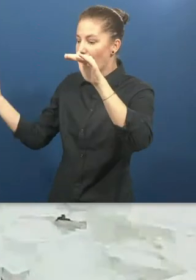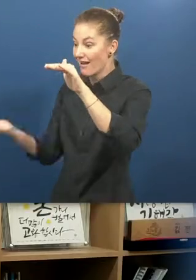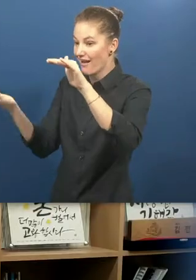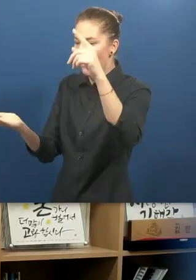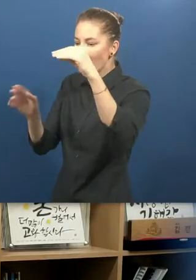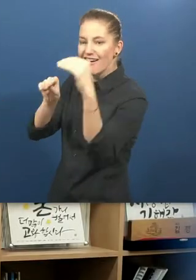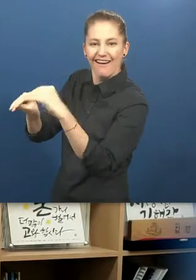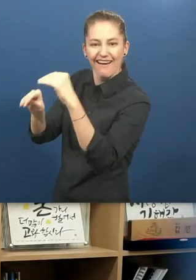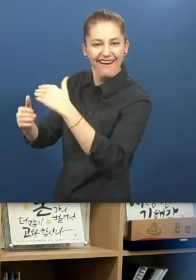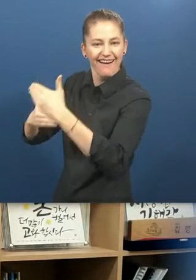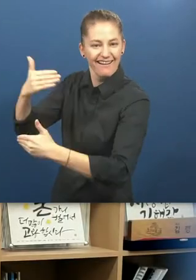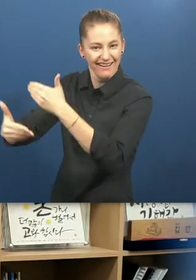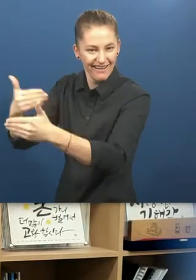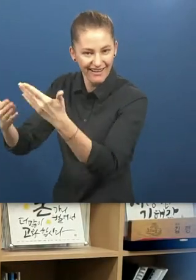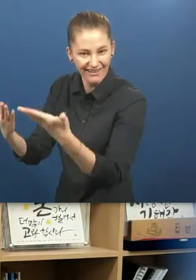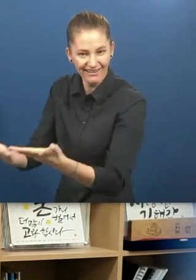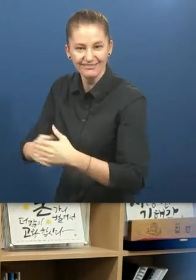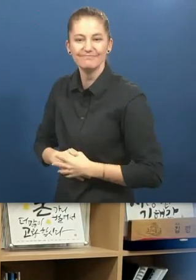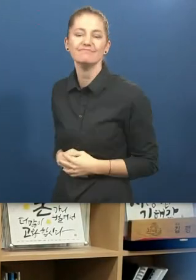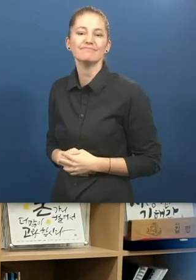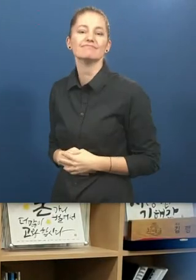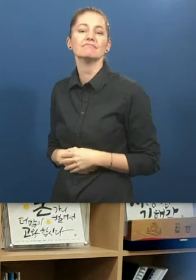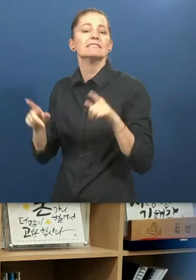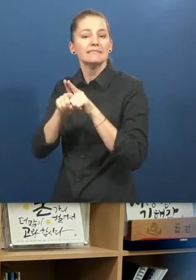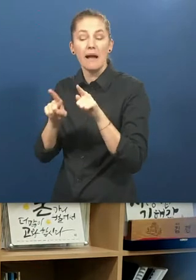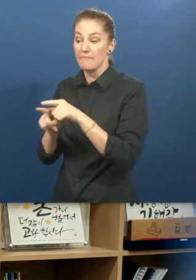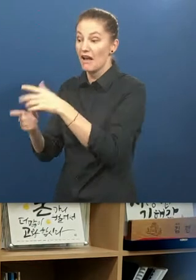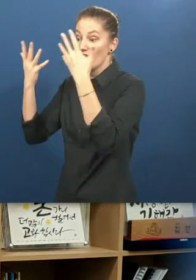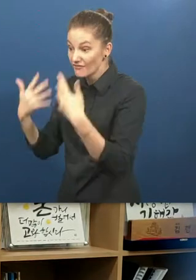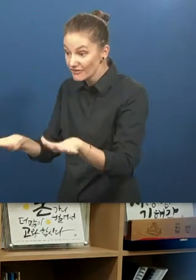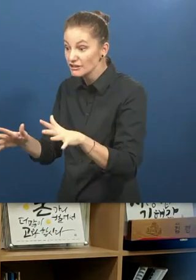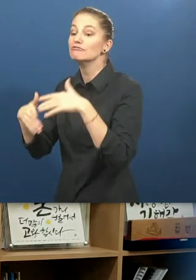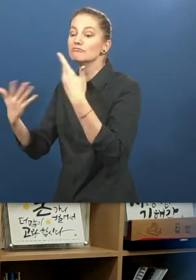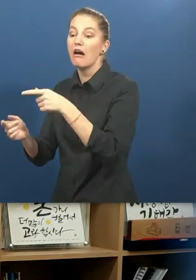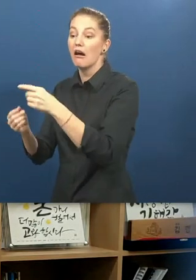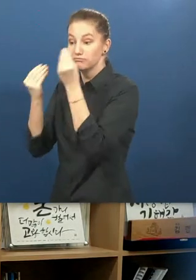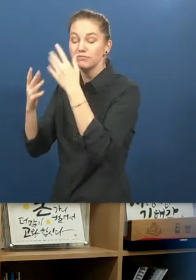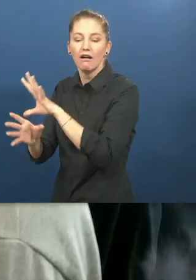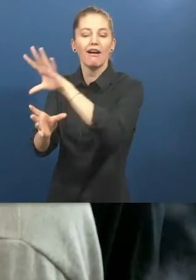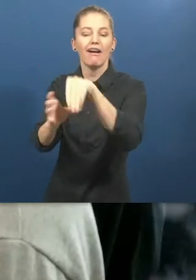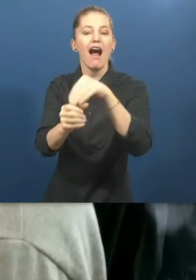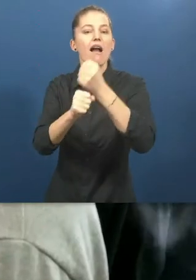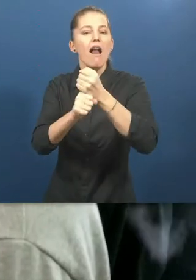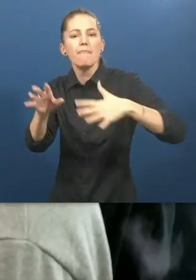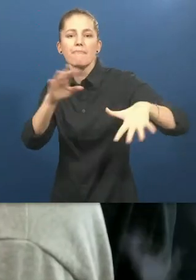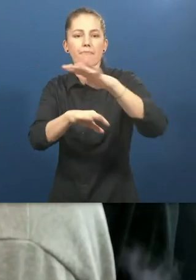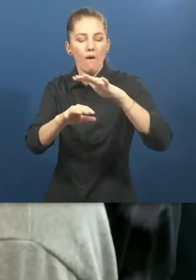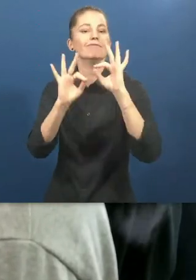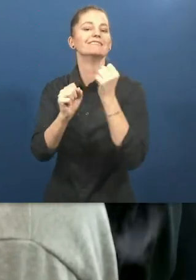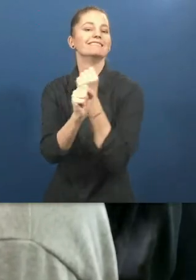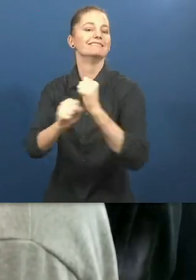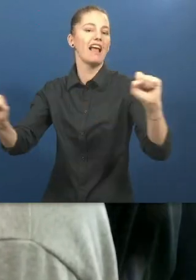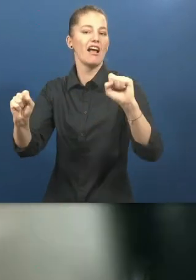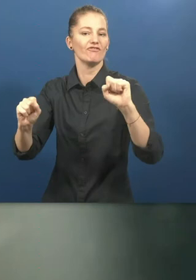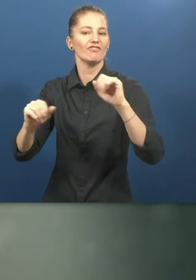실시하고 고용노동부가 고용을 보장할 수 있도록 제안함과 동시에 즉시 고용이 안 되는 중증장애인들은 복지 영역에서 강화된 훈련을 받을 수